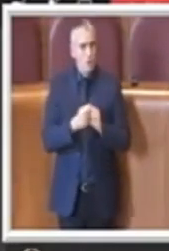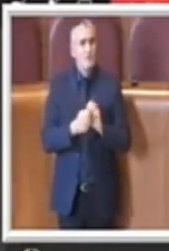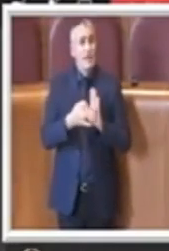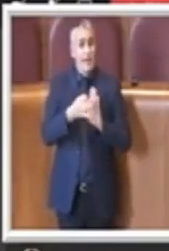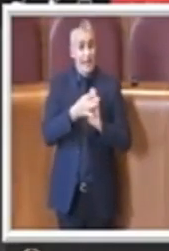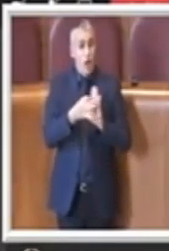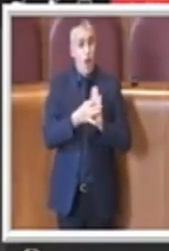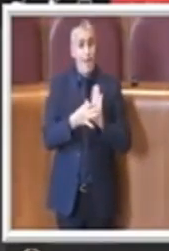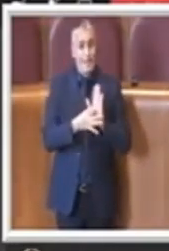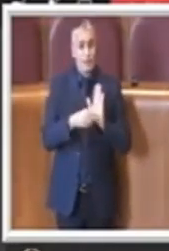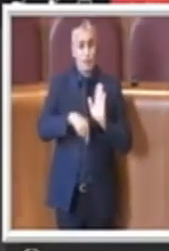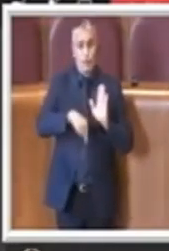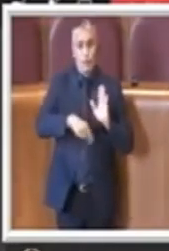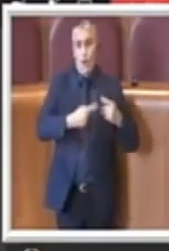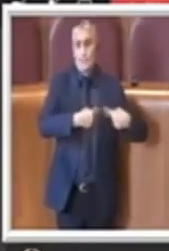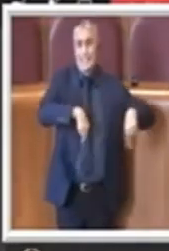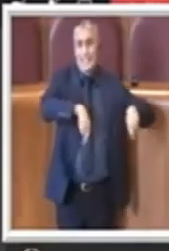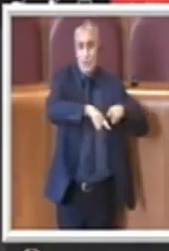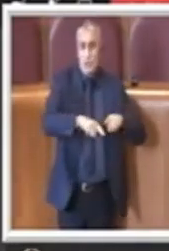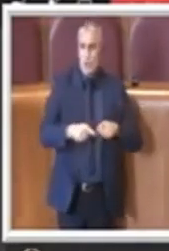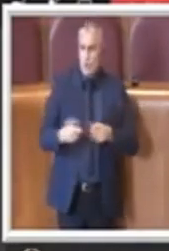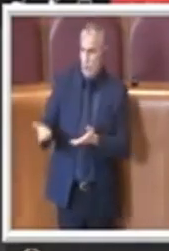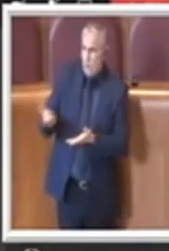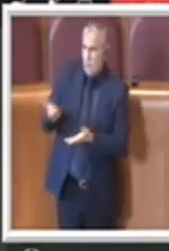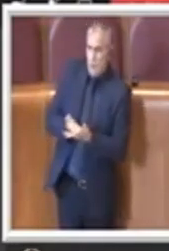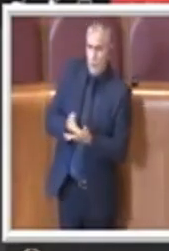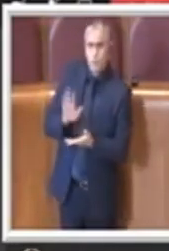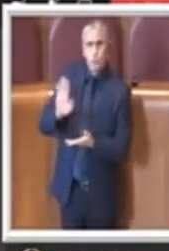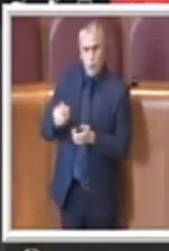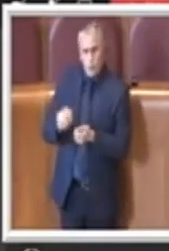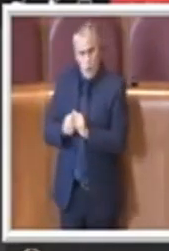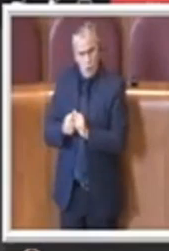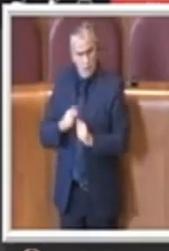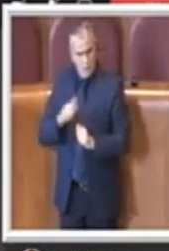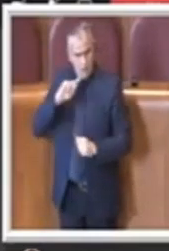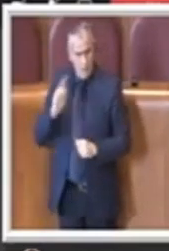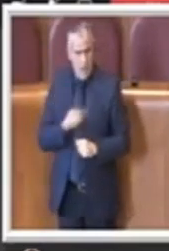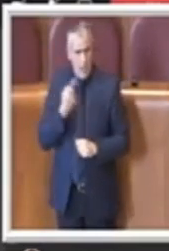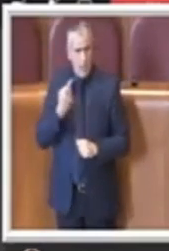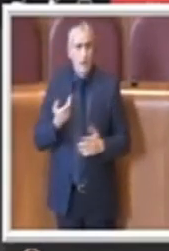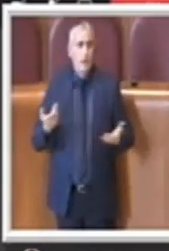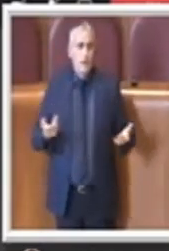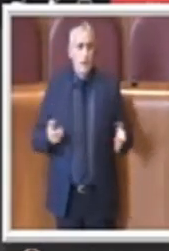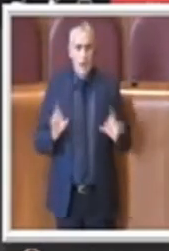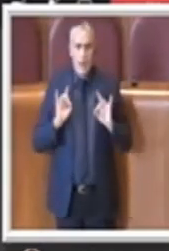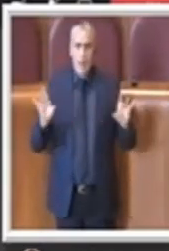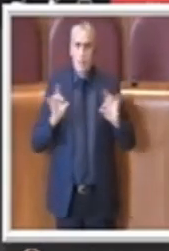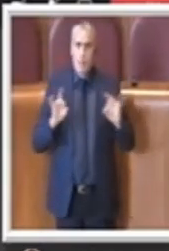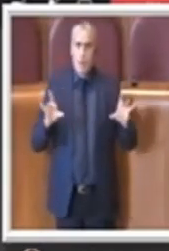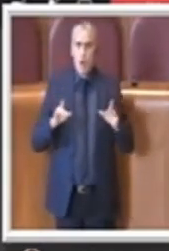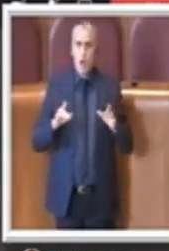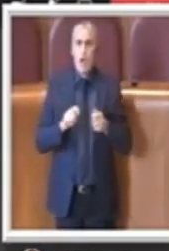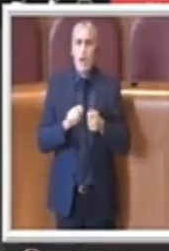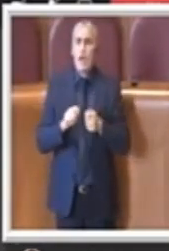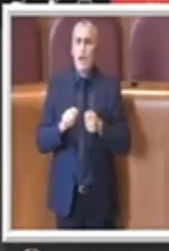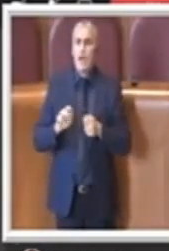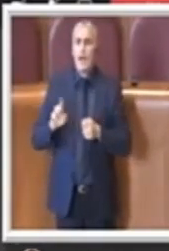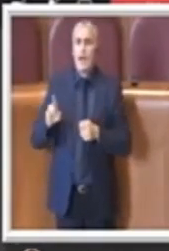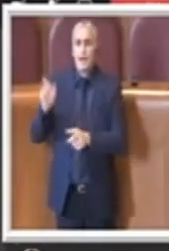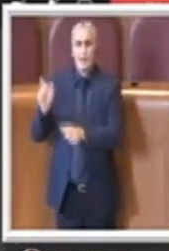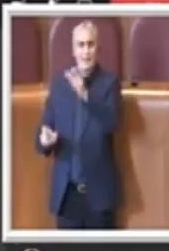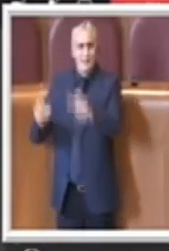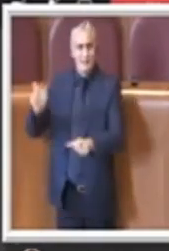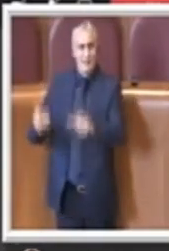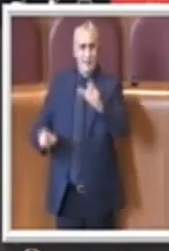e le forze politiche dovrebbero poter proporre degli emendamenti alle delibere di iniziativa